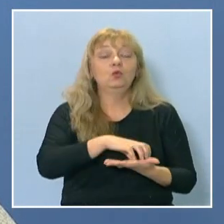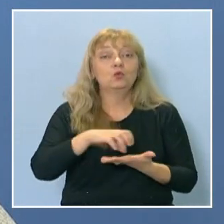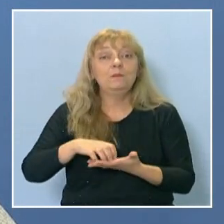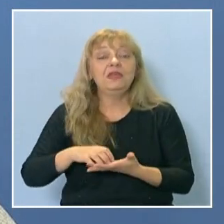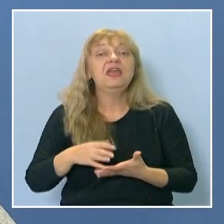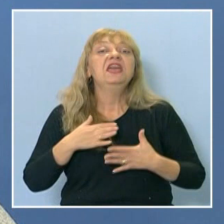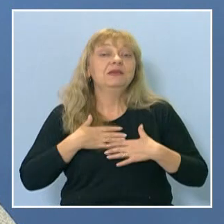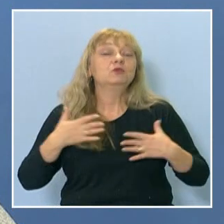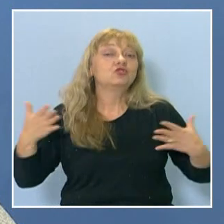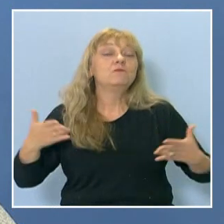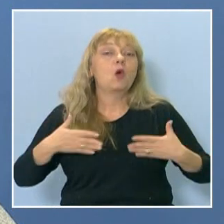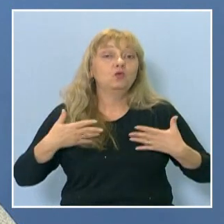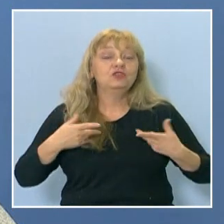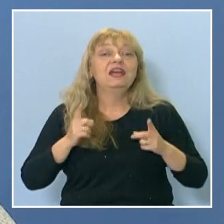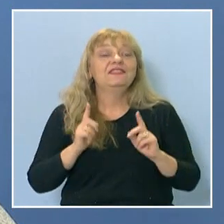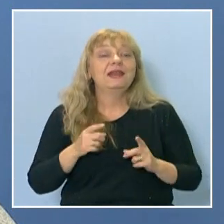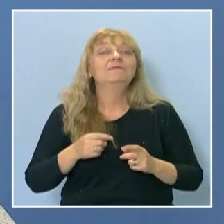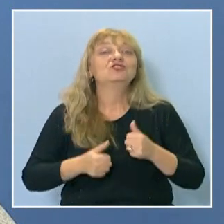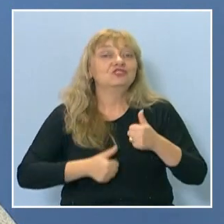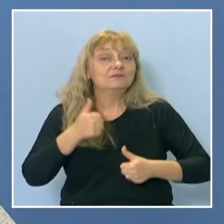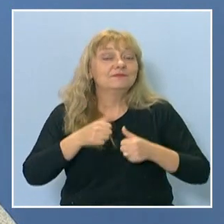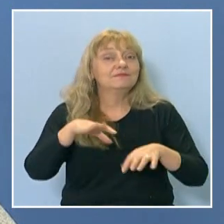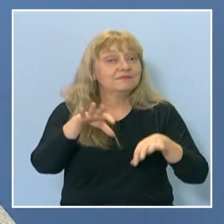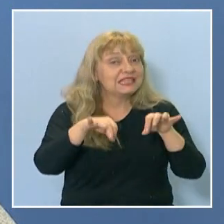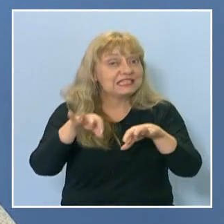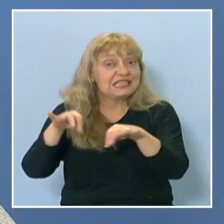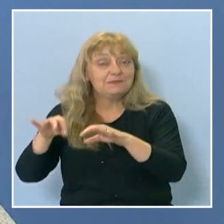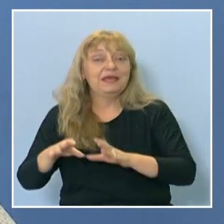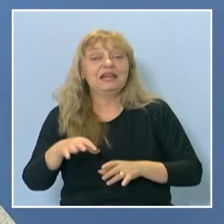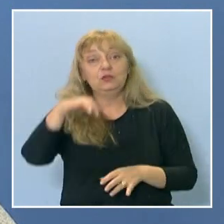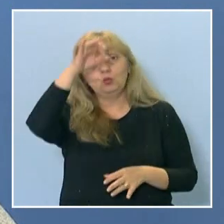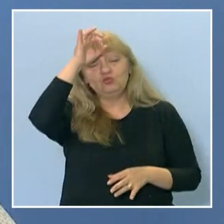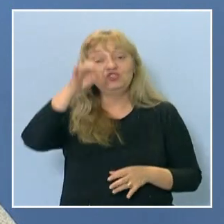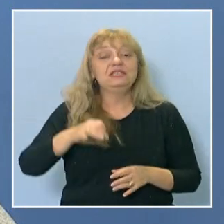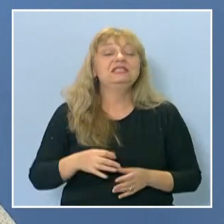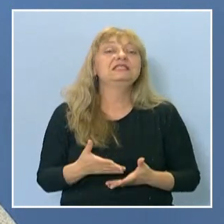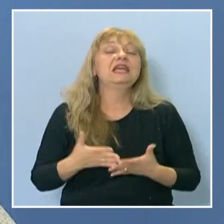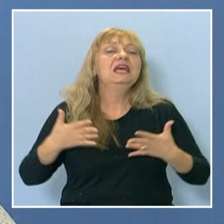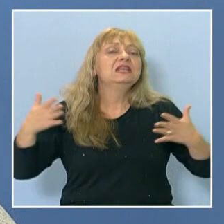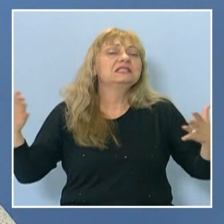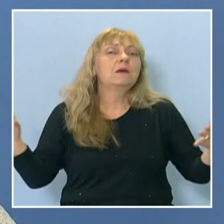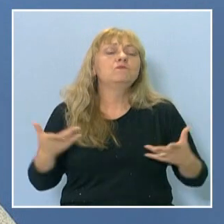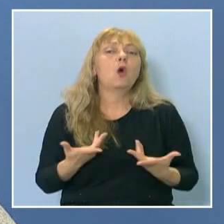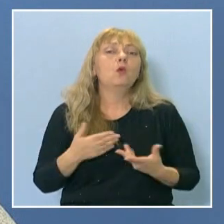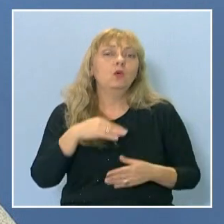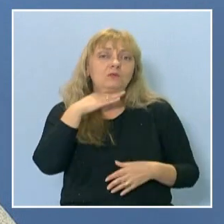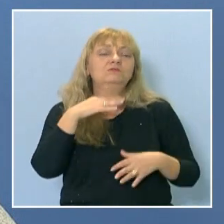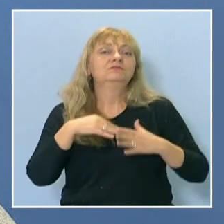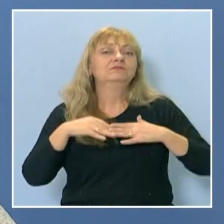желаящи. Дори трябваше да се обяви кастинг, за да се подберат. Учениците наистина са изключително